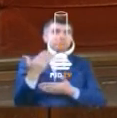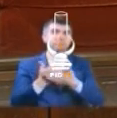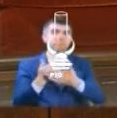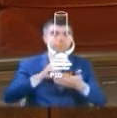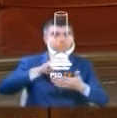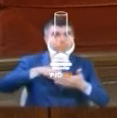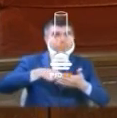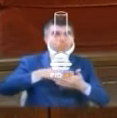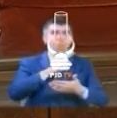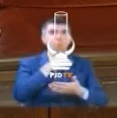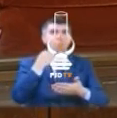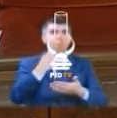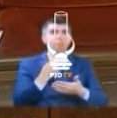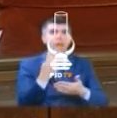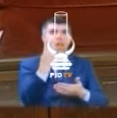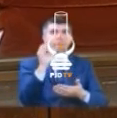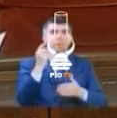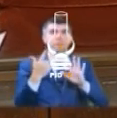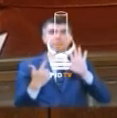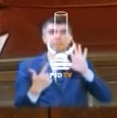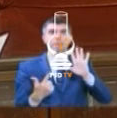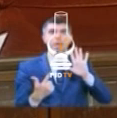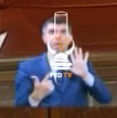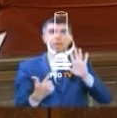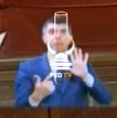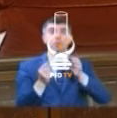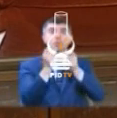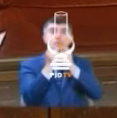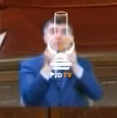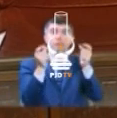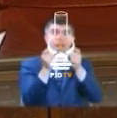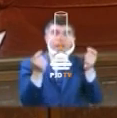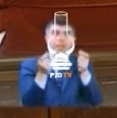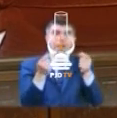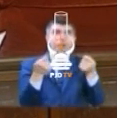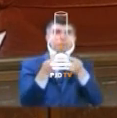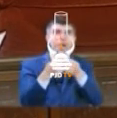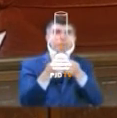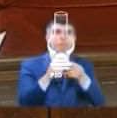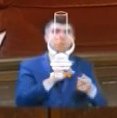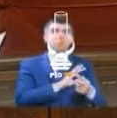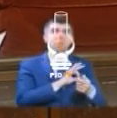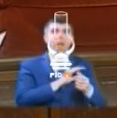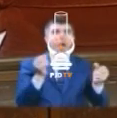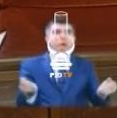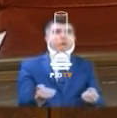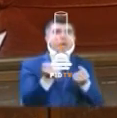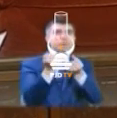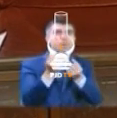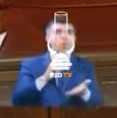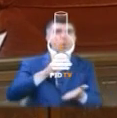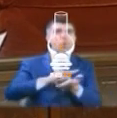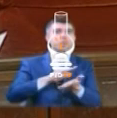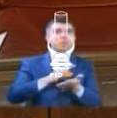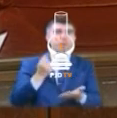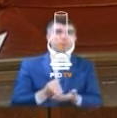في 2007 مع شركة سي جي إي بهدف التنمية السياحية في إقليم الحسيمة. بعد ذلك وبناء على